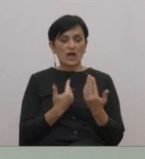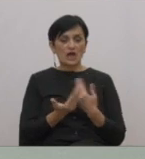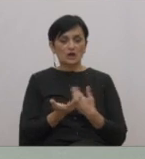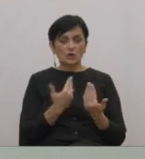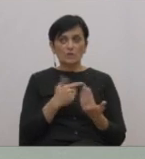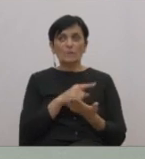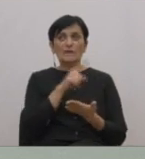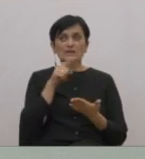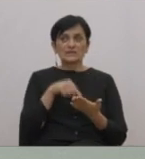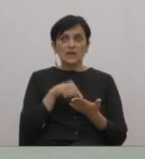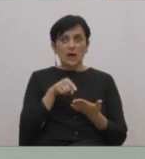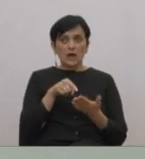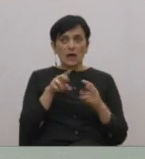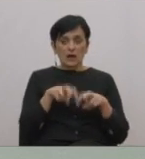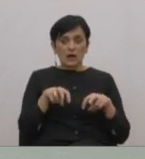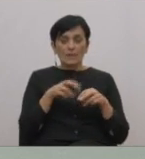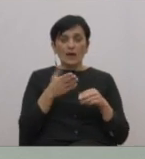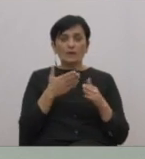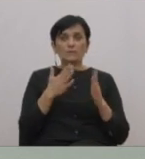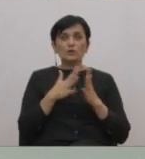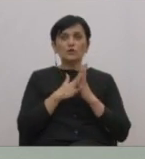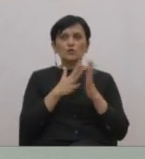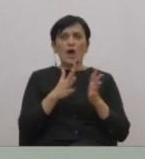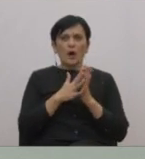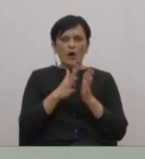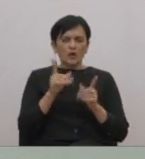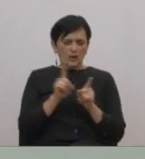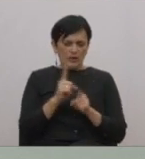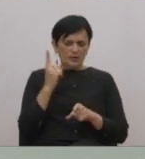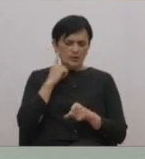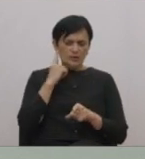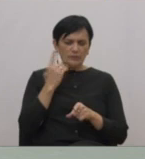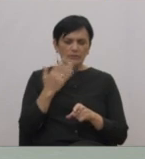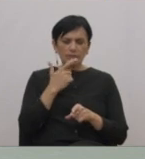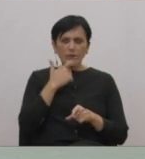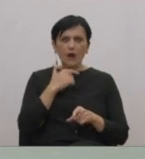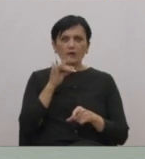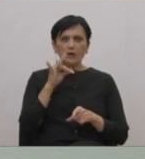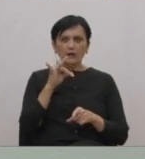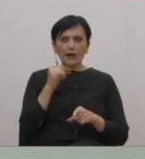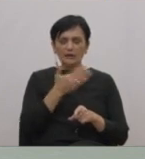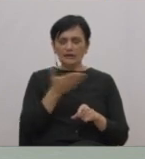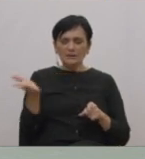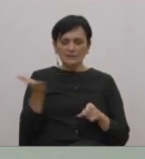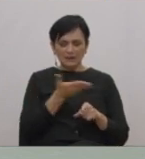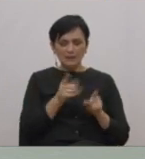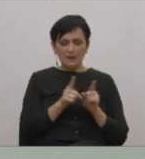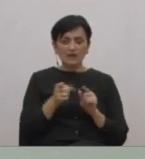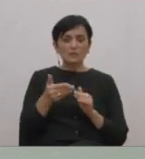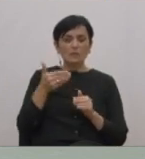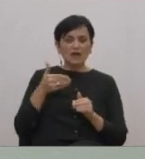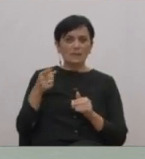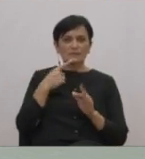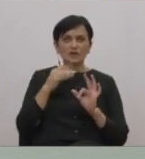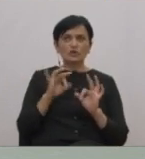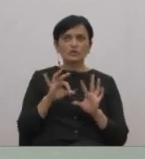კოლეგიალურად ამ საკითხში გაერკვეთ, თორე ხაკ შეურაცხყოფები იმდენი ისმის. Mă chiorii, batoni Iraklis primartat, i-a tirat sebi, i-a tirat sebi, i-a tirat sebi, i-a tirat